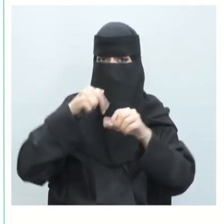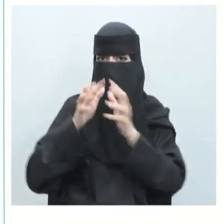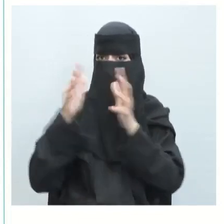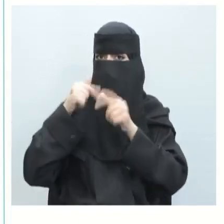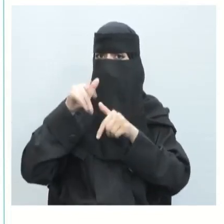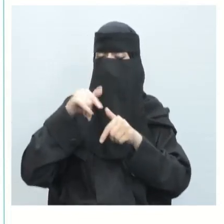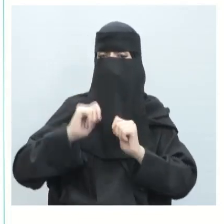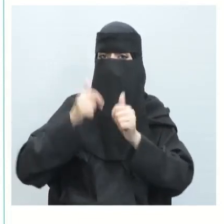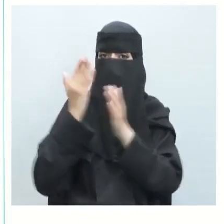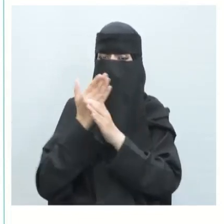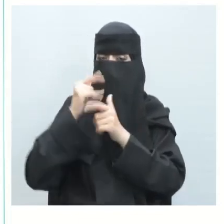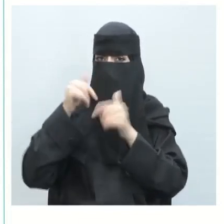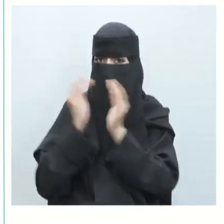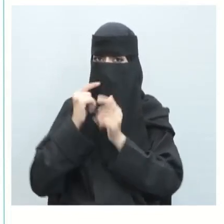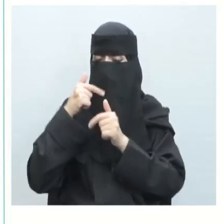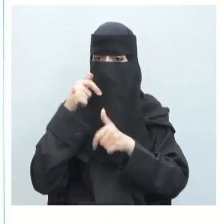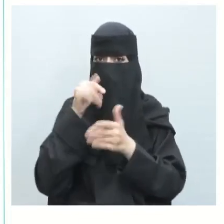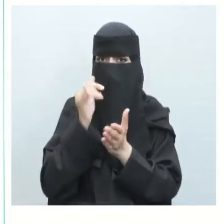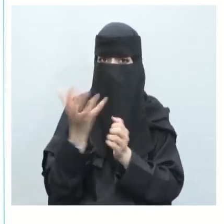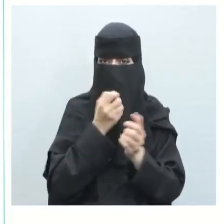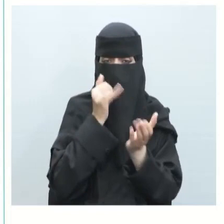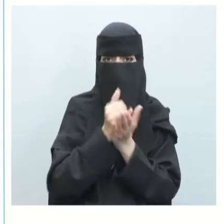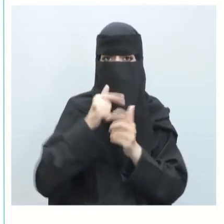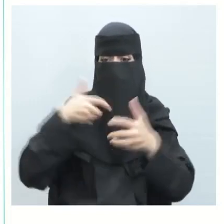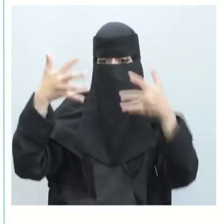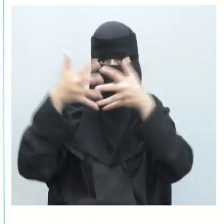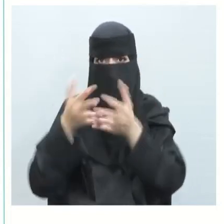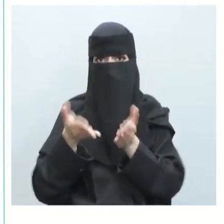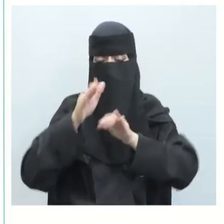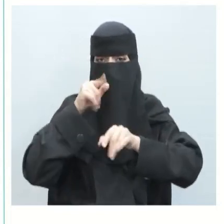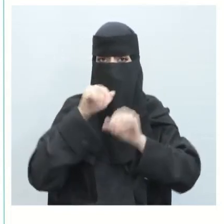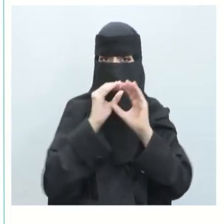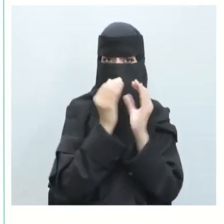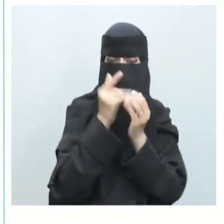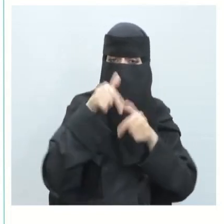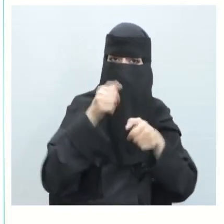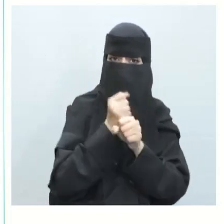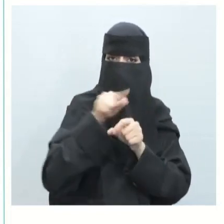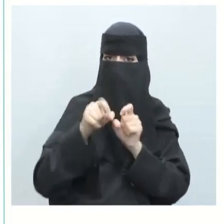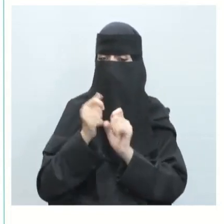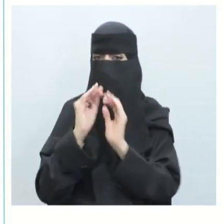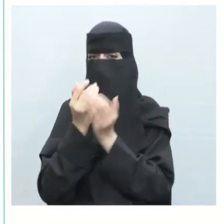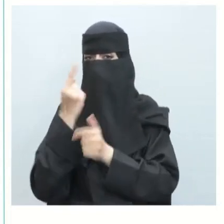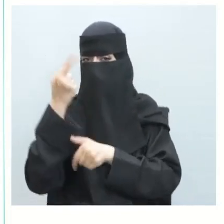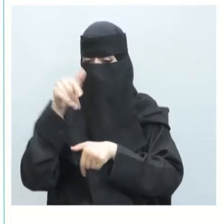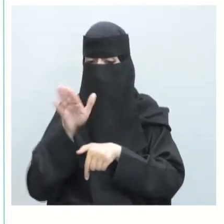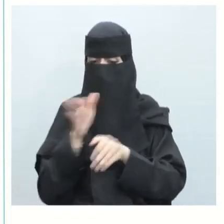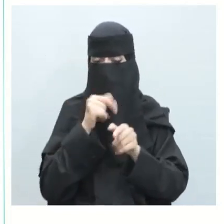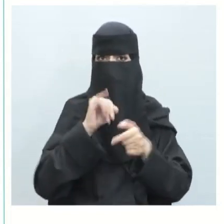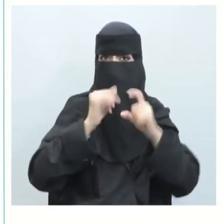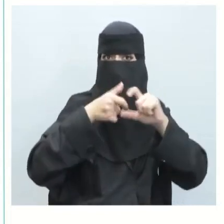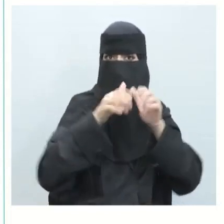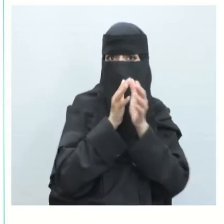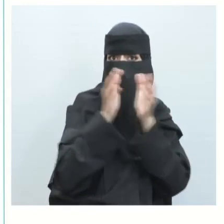المسؤول متابعه جميع الاقسام او جميع الوظائف قد تدمج اكثر من اداره او اكثر من وظيفه في اداره واحده ذكرنا في المنظمات